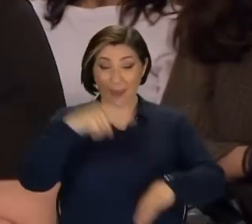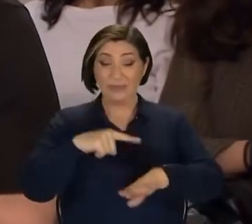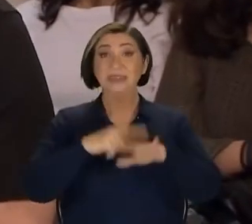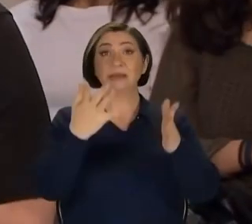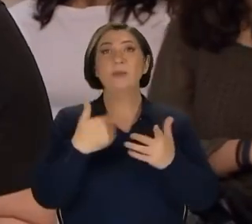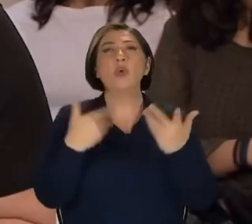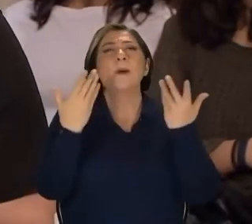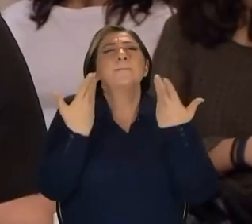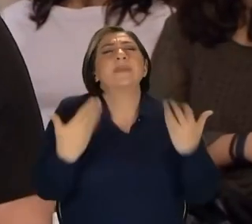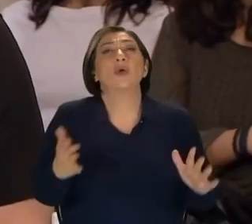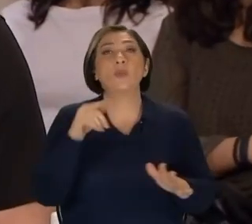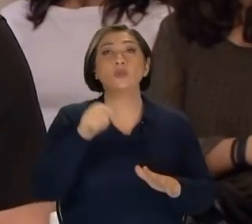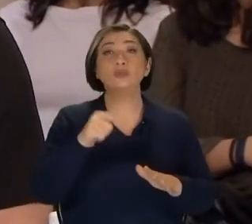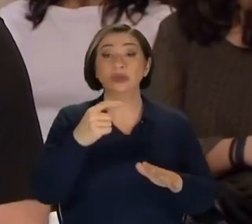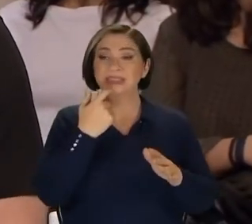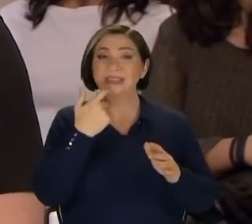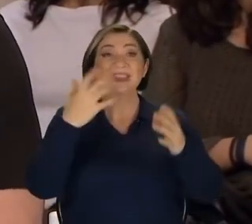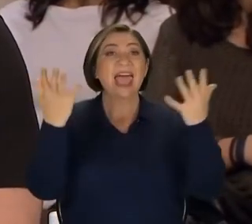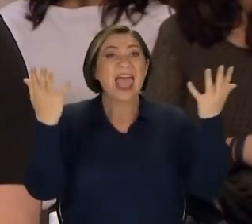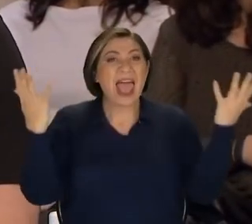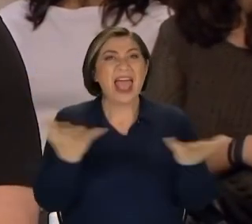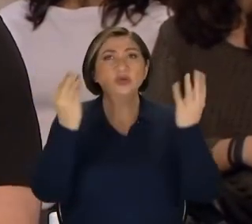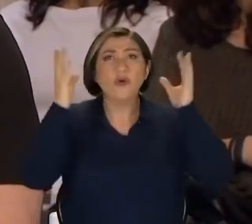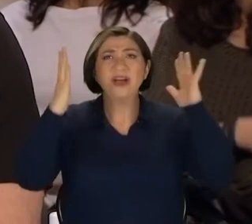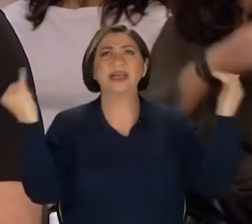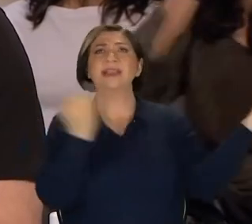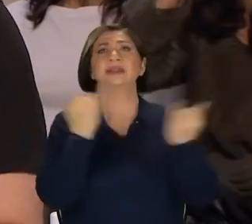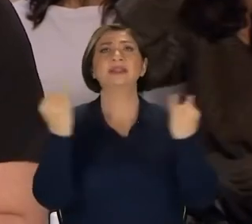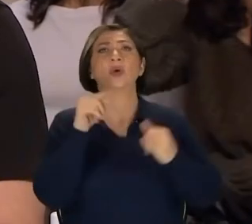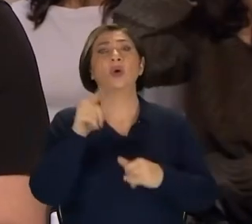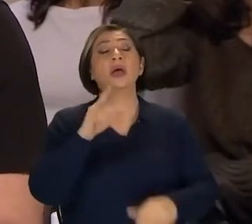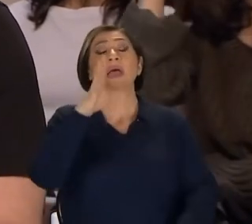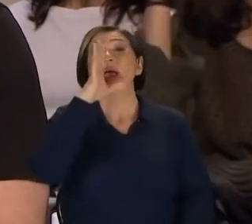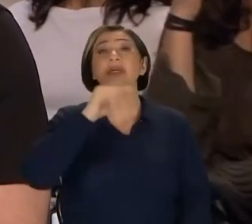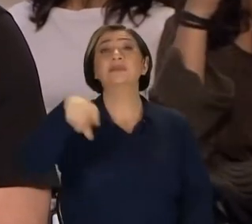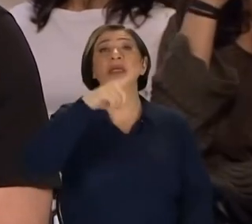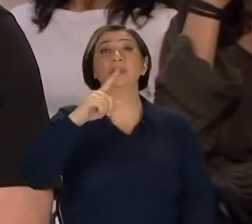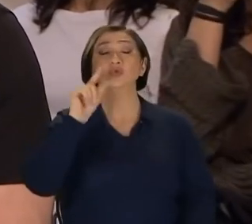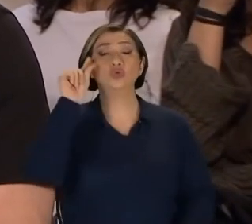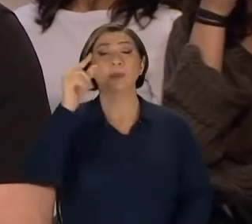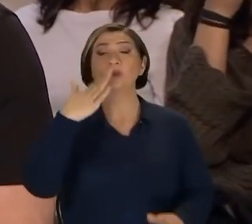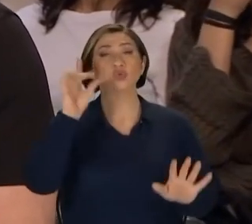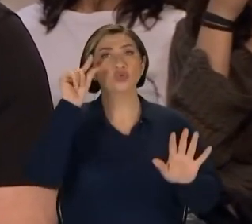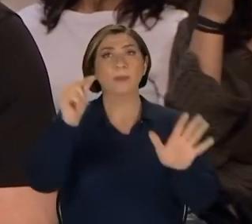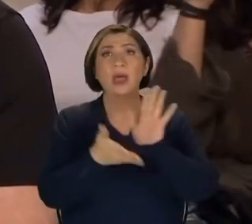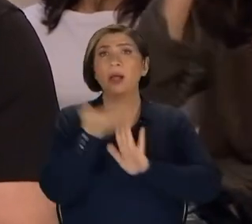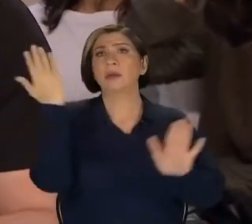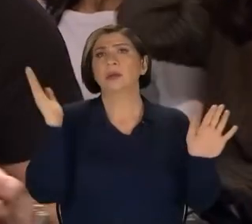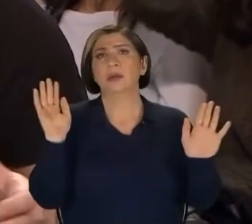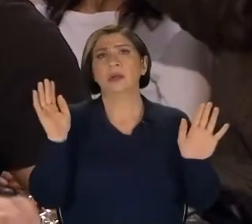Mesela ben ona bayılıyorum. Bu çağın mesela en çok tartışılan şeylerinden bir tanesi o. Hiç kimsenin bir şüphesi yok artık. Şüphe ortadan